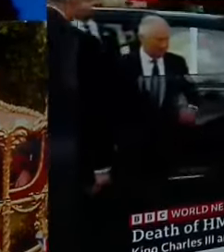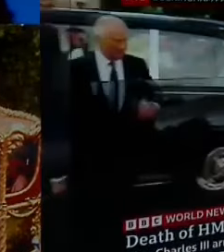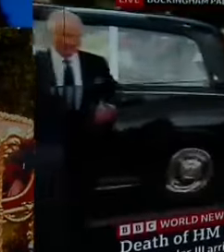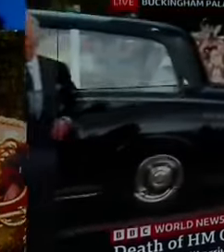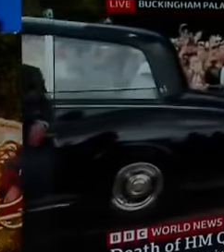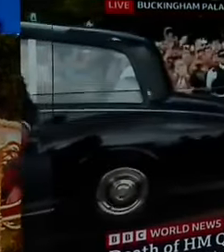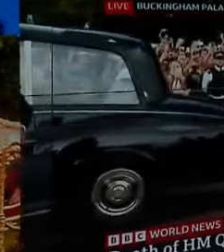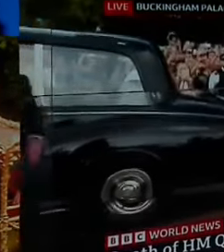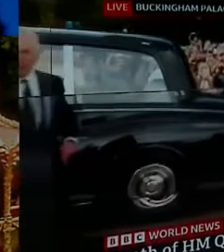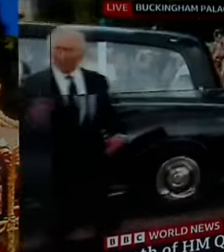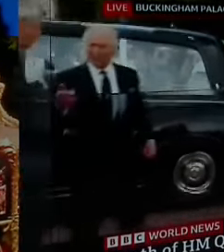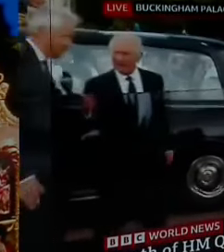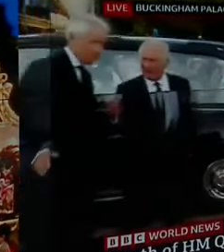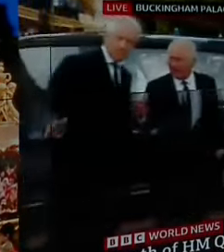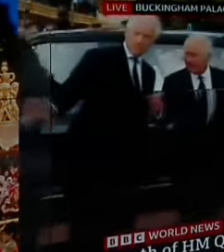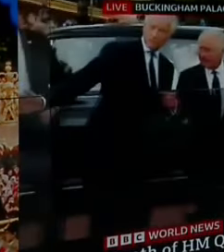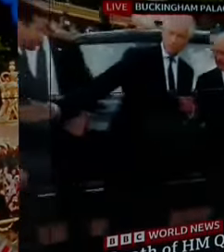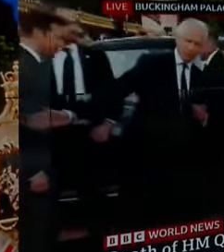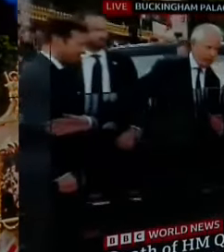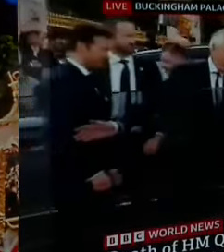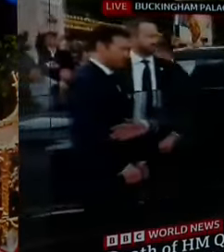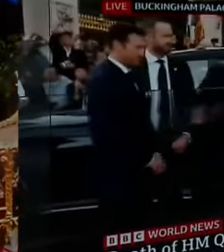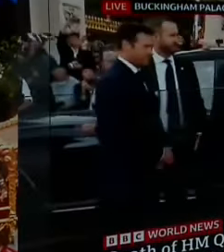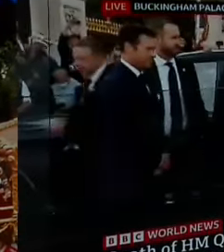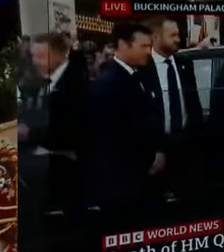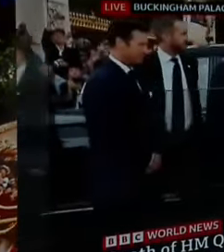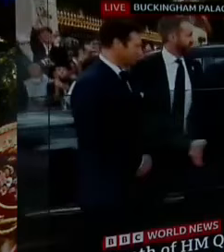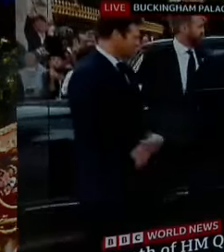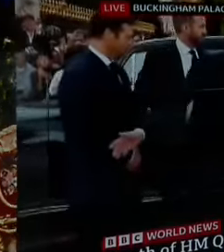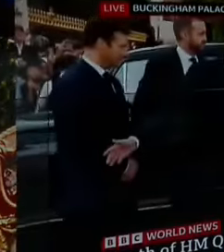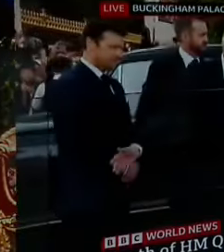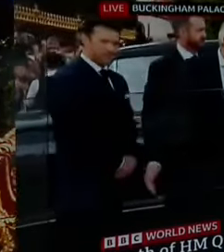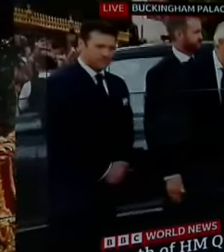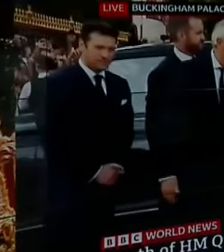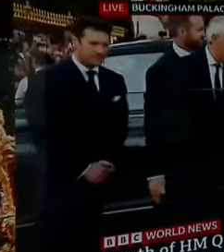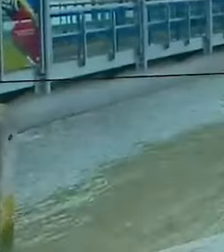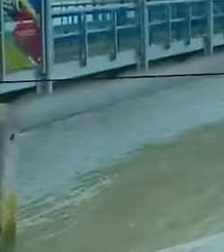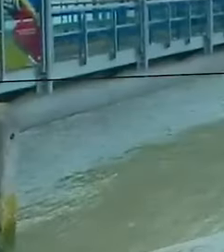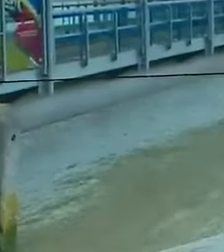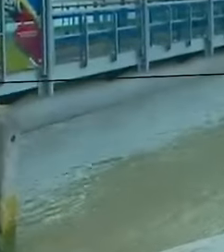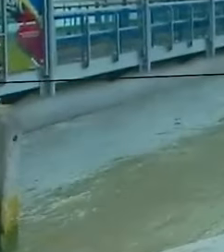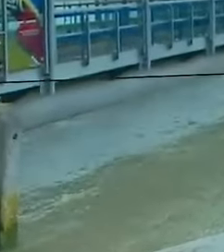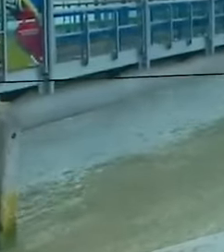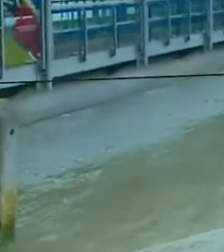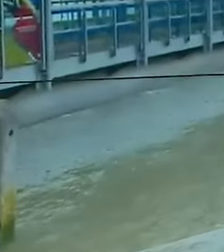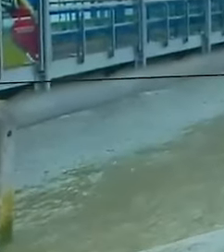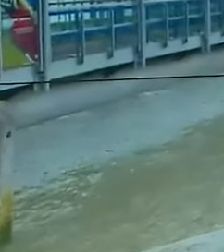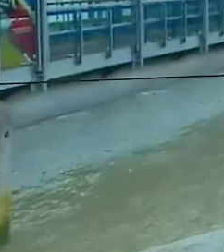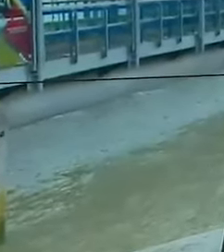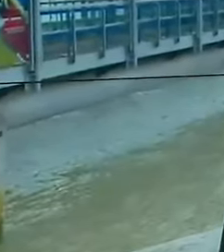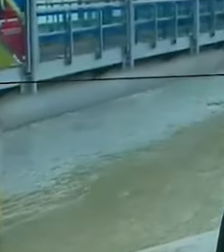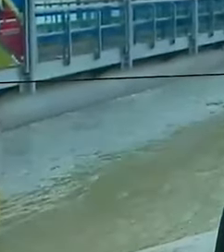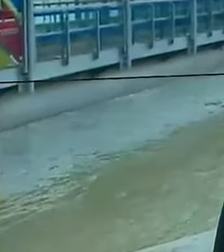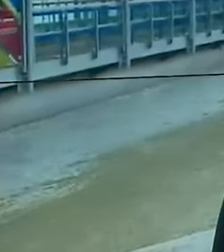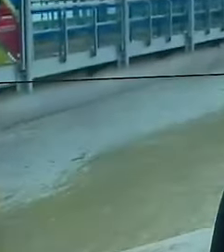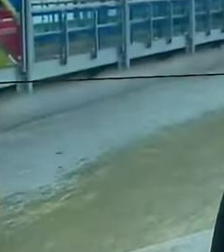θέση του, τη γέφυρα του Λονδίνου, έτσι, γιατί μπορεί να υπήρχε αυτός ο κωδικός που έλεγε ότι η γέφυρα του Λονδίνου έπεσε, αλλά αυτό αφορούσε το σύνθημα του